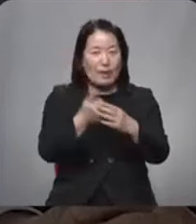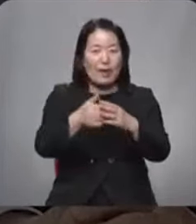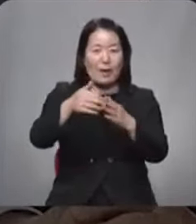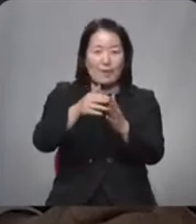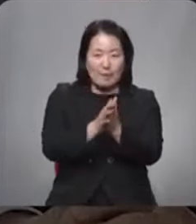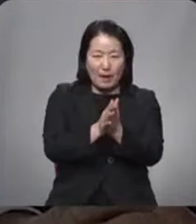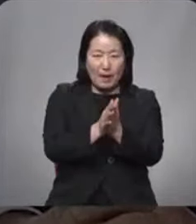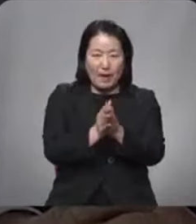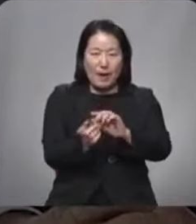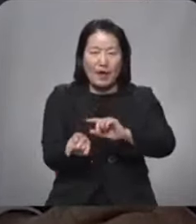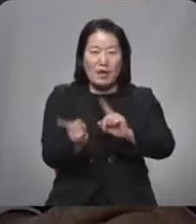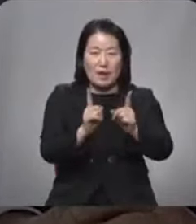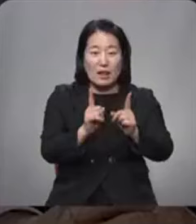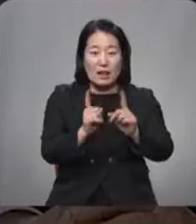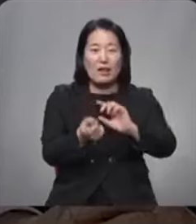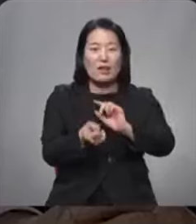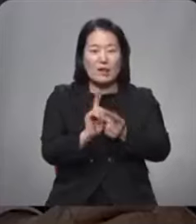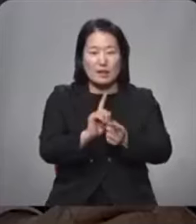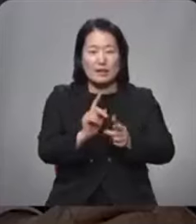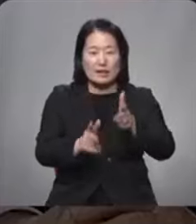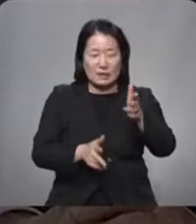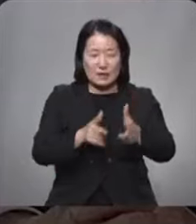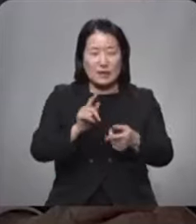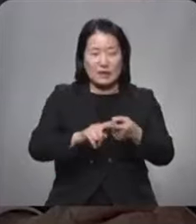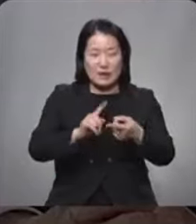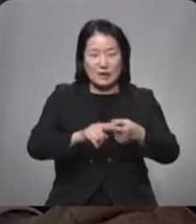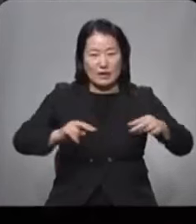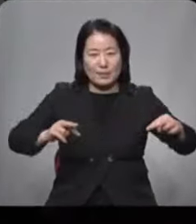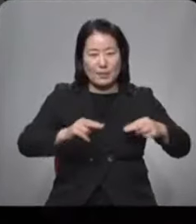벌렸습니다 정상빈 기자가 보도합니다